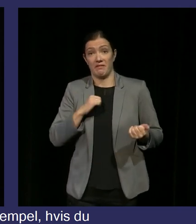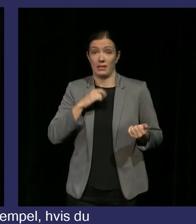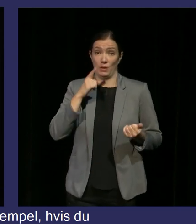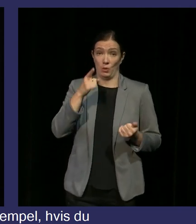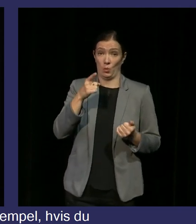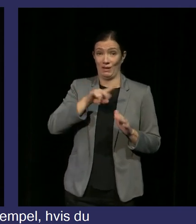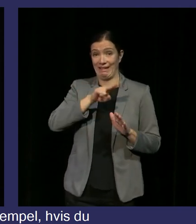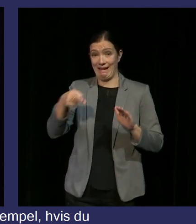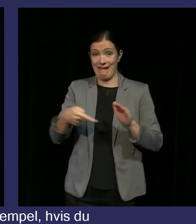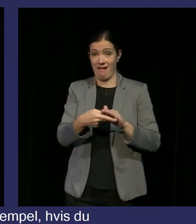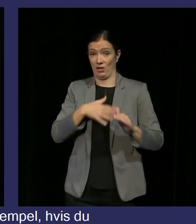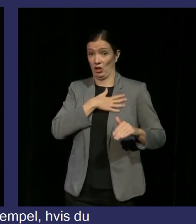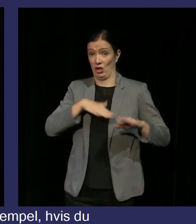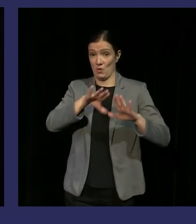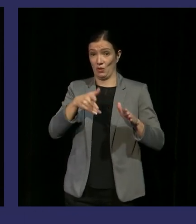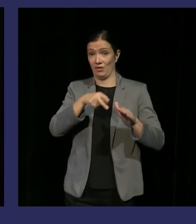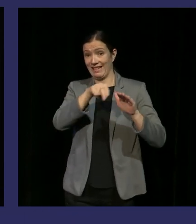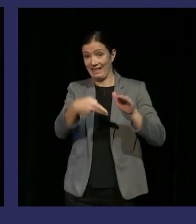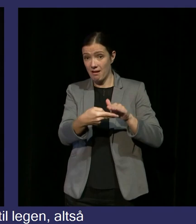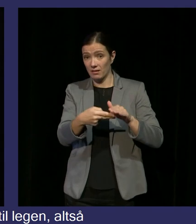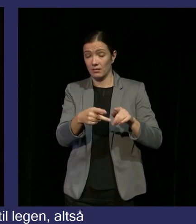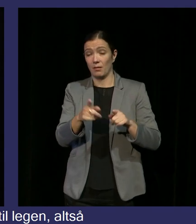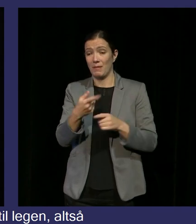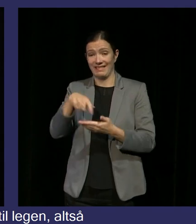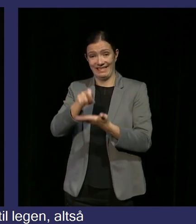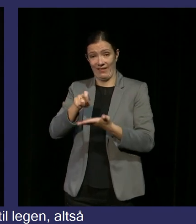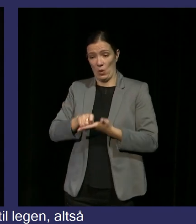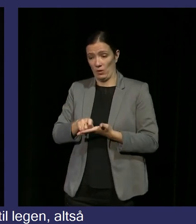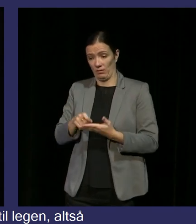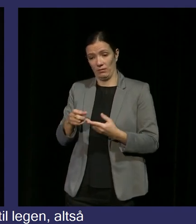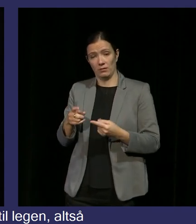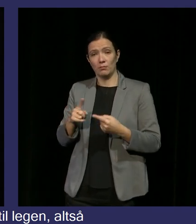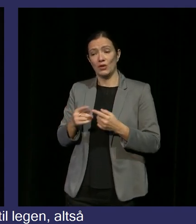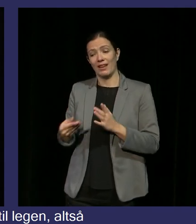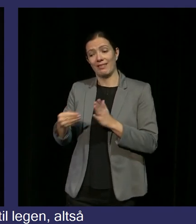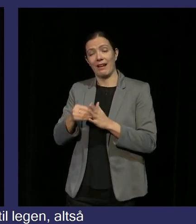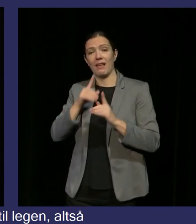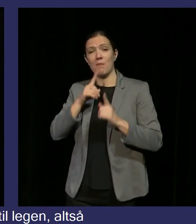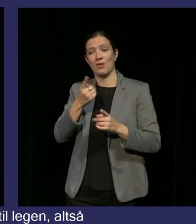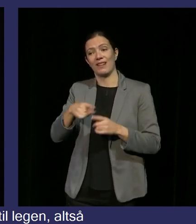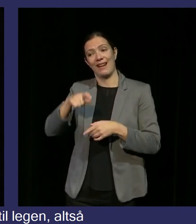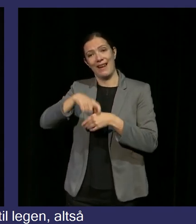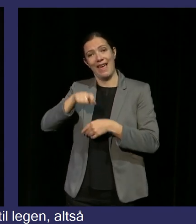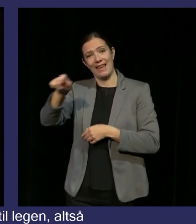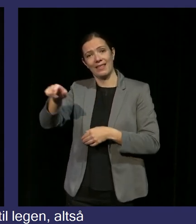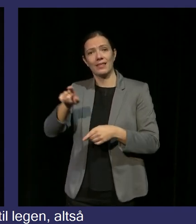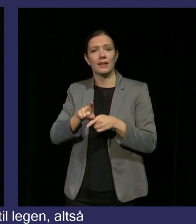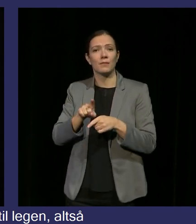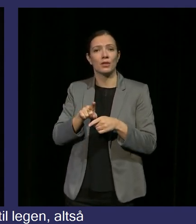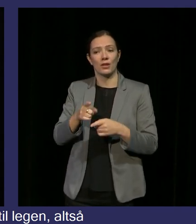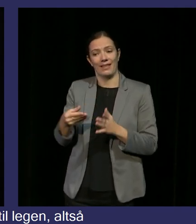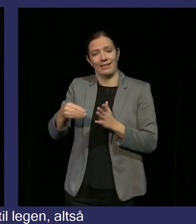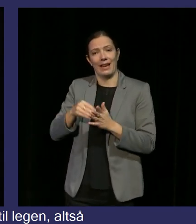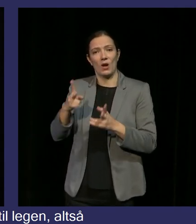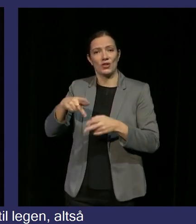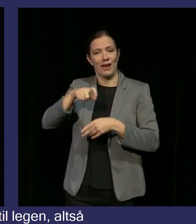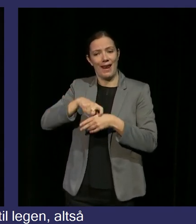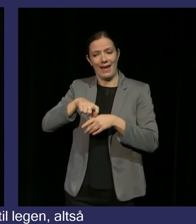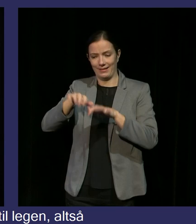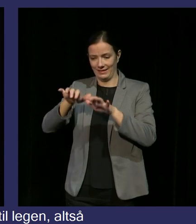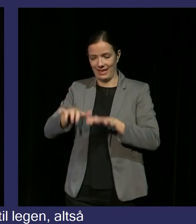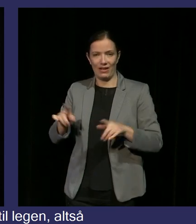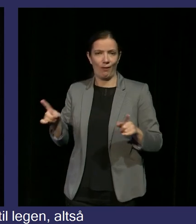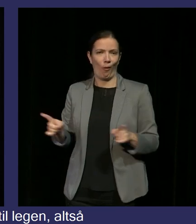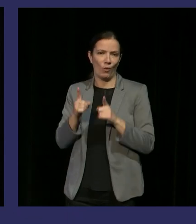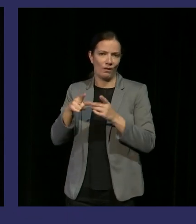innlagt på sykehus og blir skrevet ut, ved siden av den rapporten som går til legen, altså epikrisen, så skriver legen gjerne også et